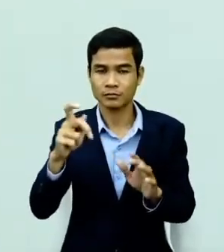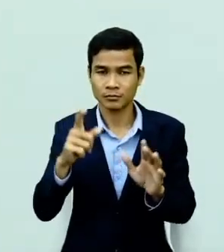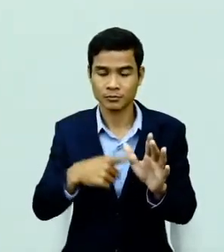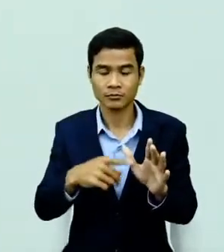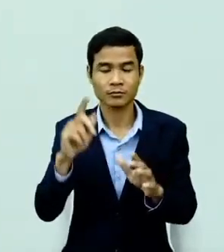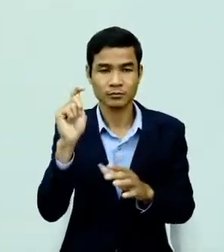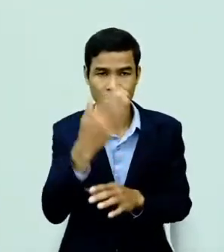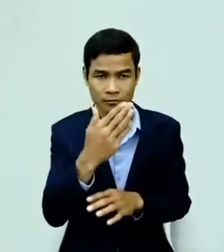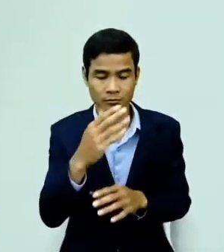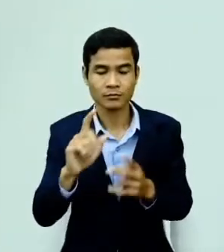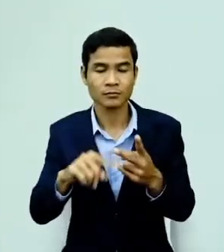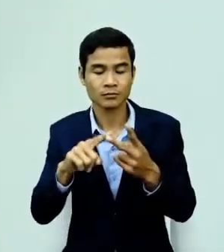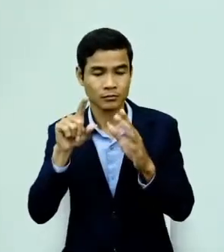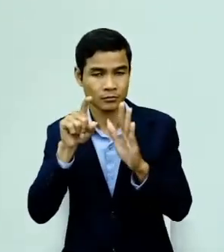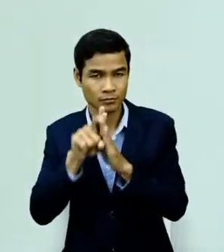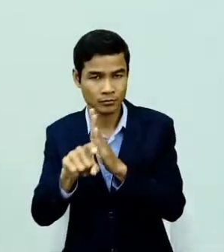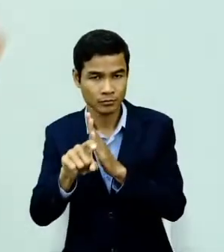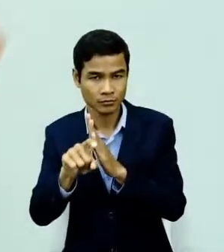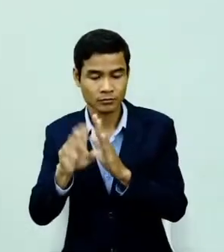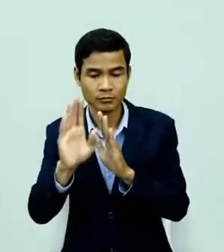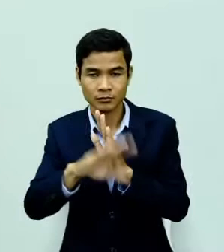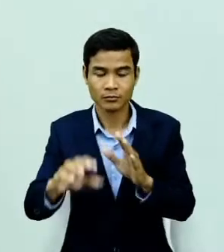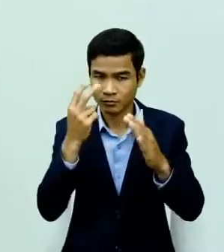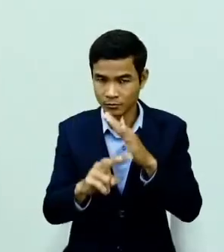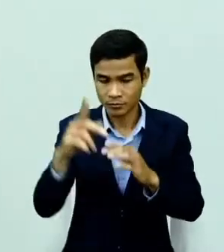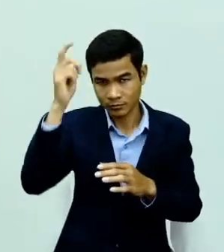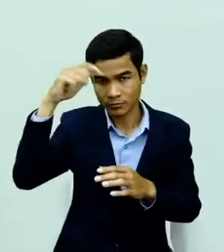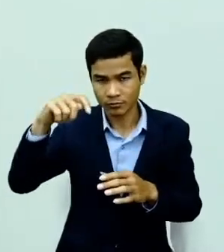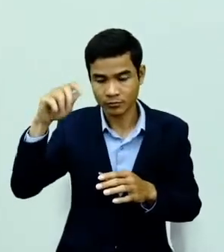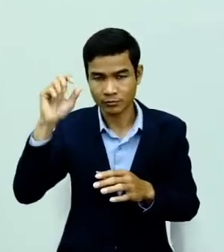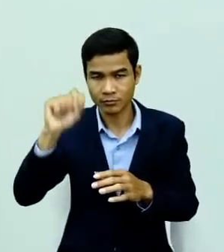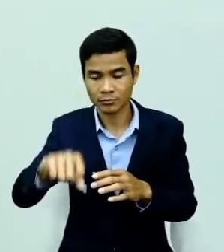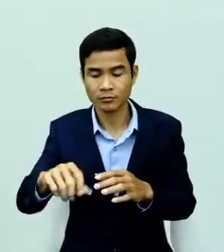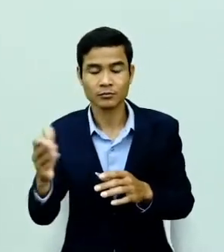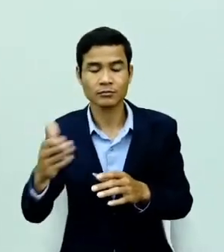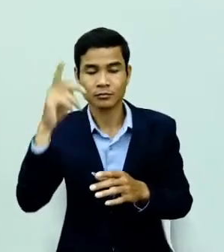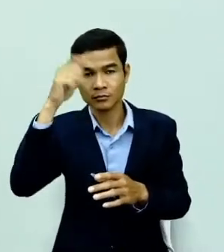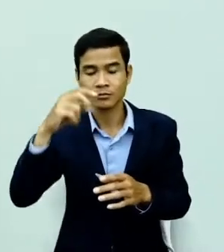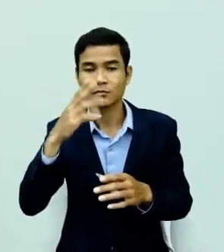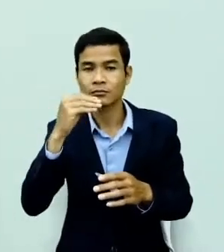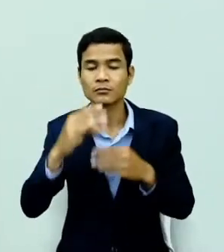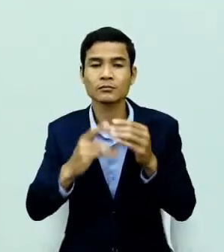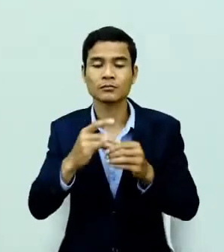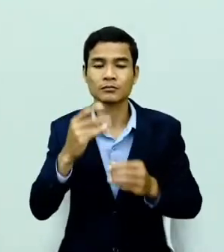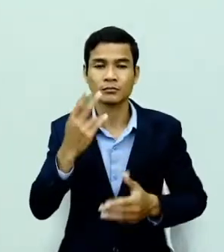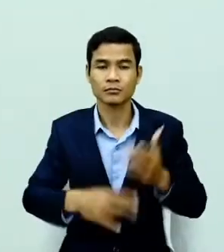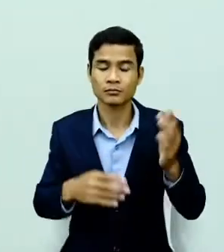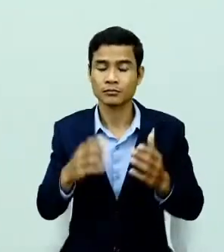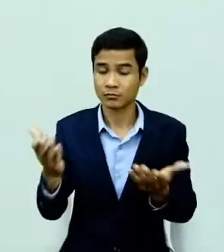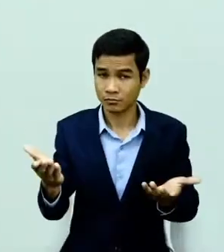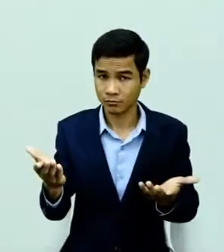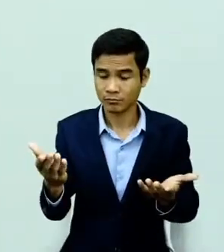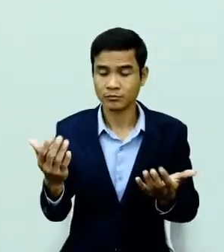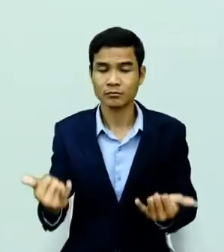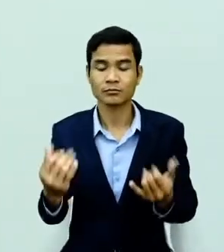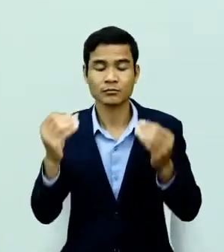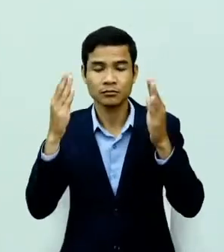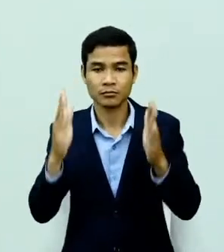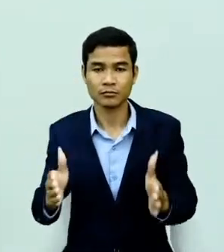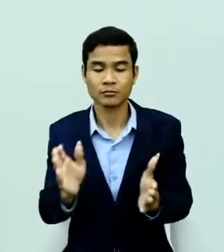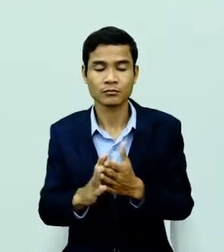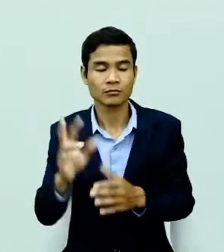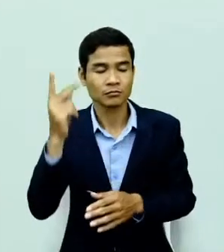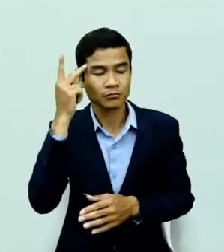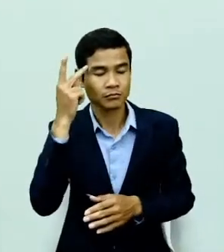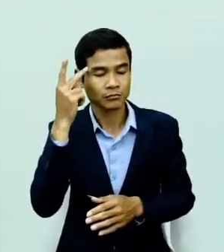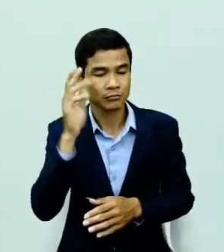ហើយនឹងចំណងជើងតើកូនអាចទស្សន៍ទាសាច់រឿងយើងបានទេតើសាច់រឿងយើងនឹងនិយាយអំពីអ្វីចាឥឡូវអ្នកគ្រូទុកពេលឲ្យកូនកូន